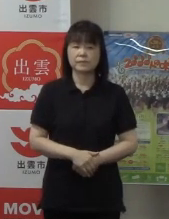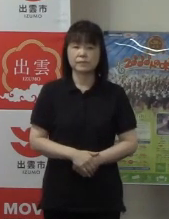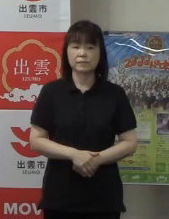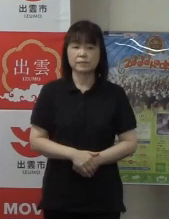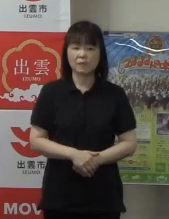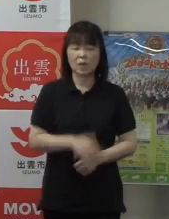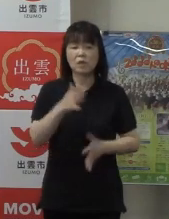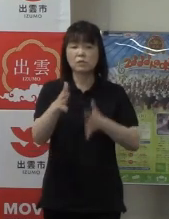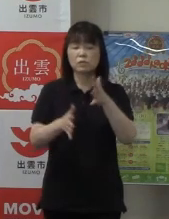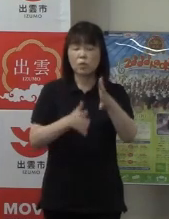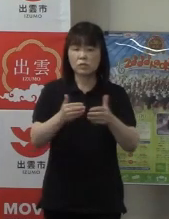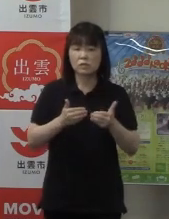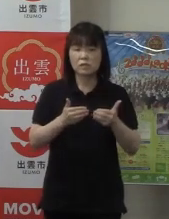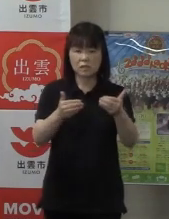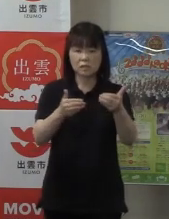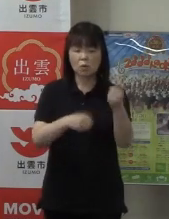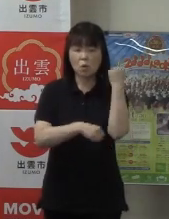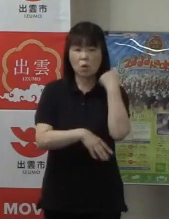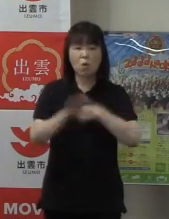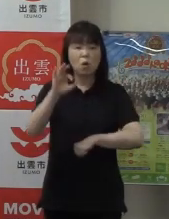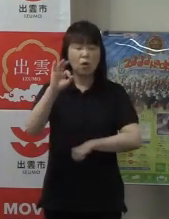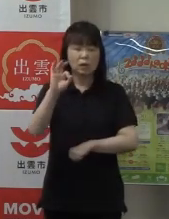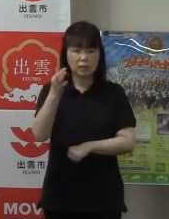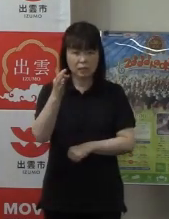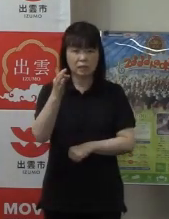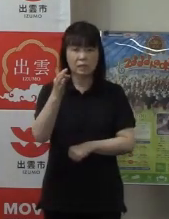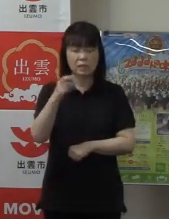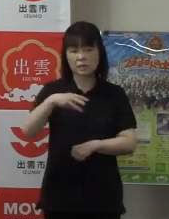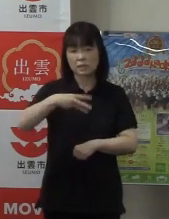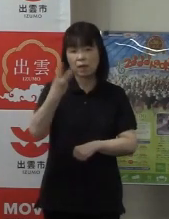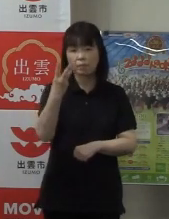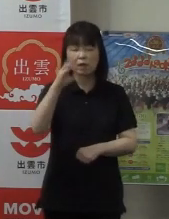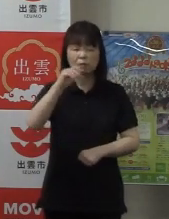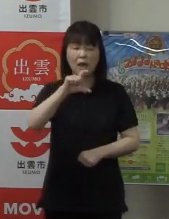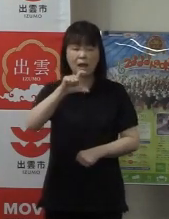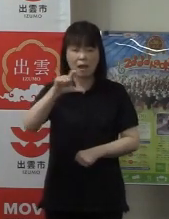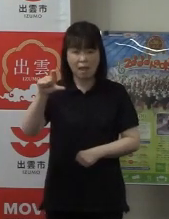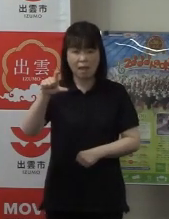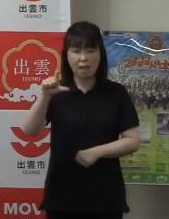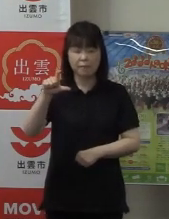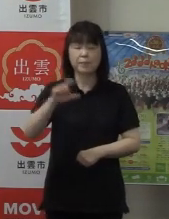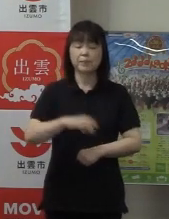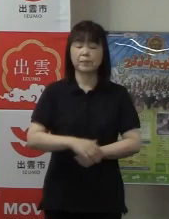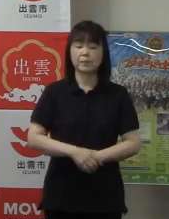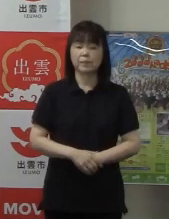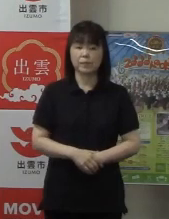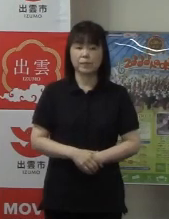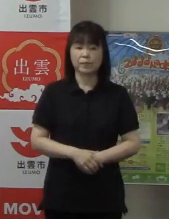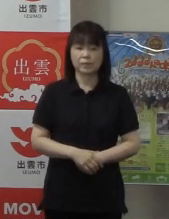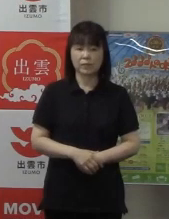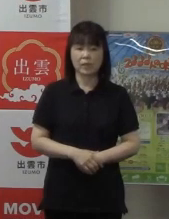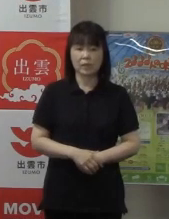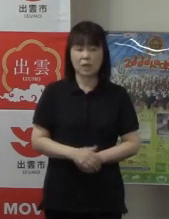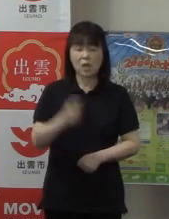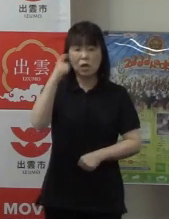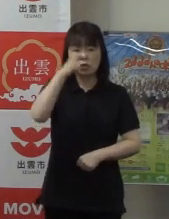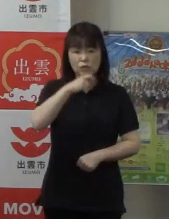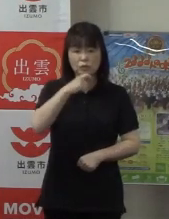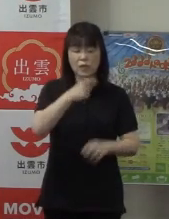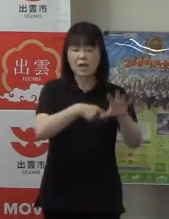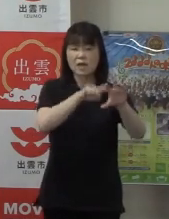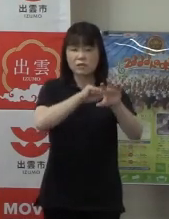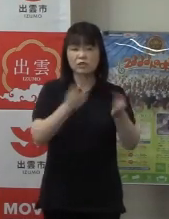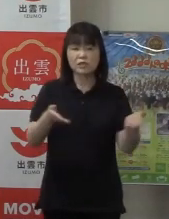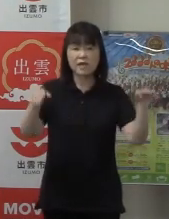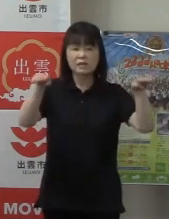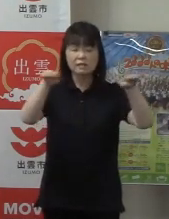次にスポーツ振興基金は、これをスポーツ振興基金に300万円積み立てというものであります。 次に旧エネルギーセンターの解